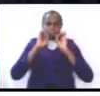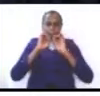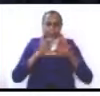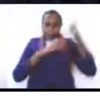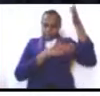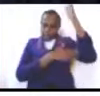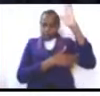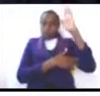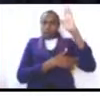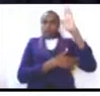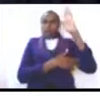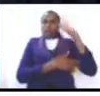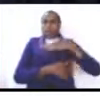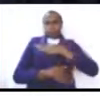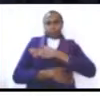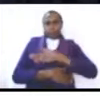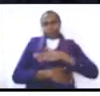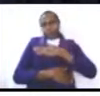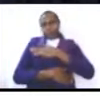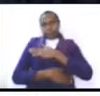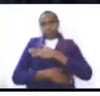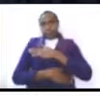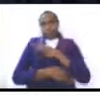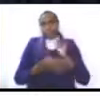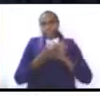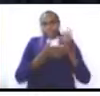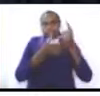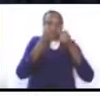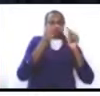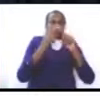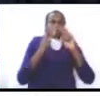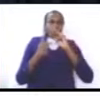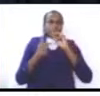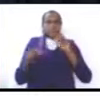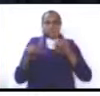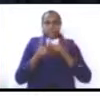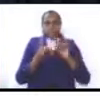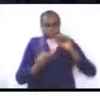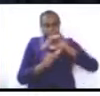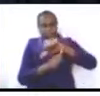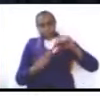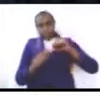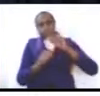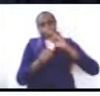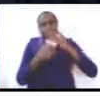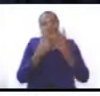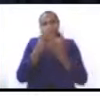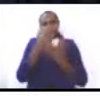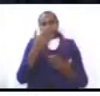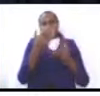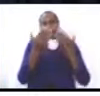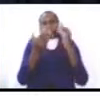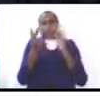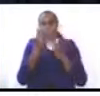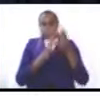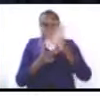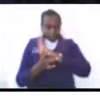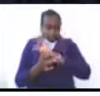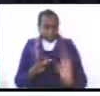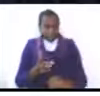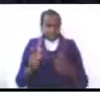zako. Twakusihi sikawafikie, ukawazingire na damu ya mwana wako Yesu Kristo,